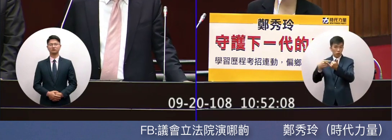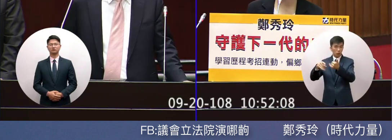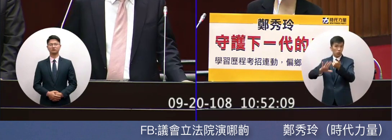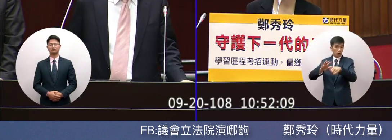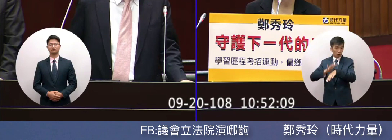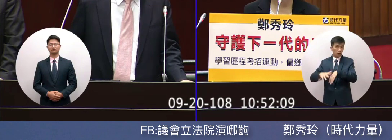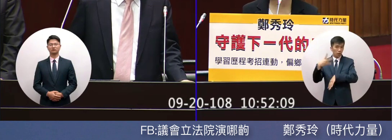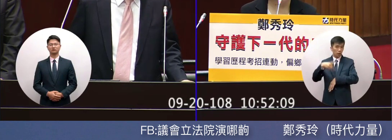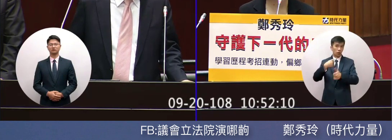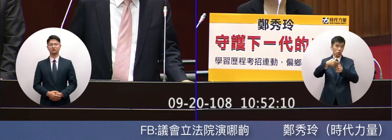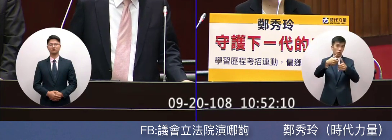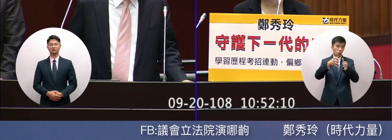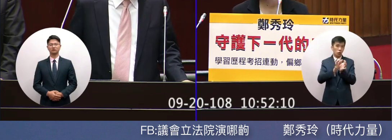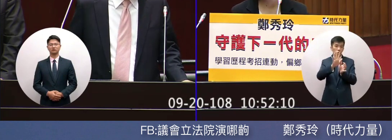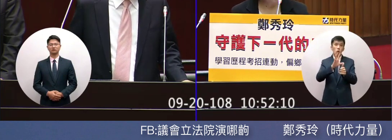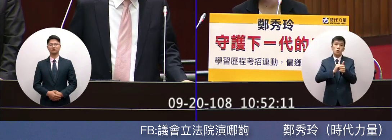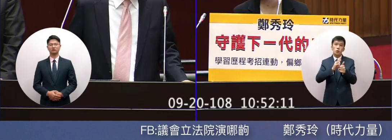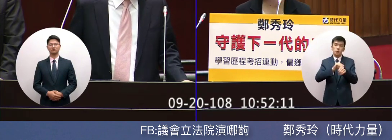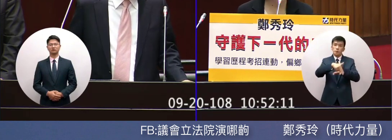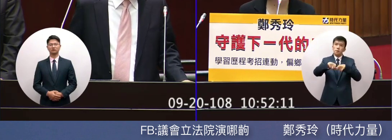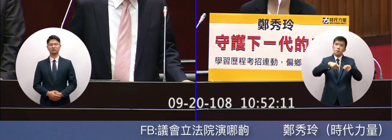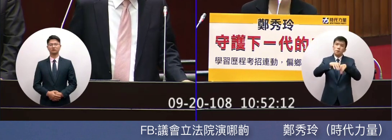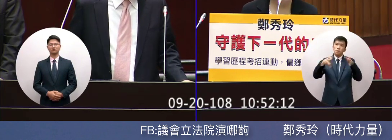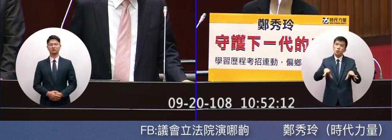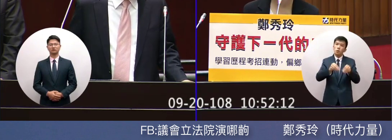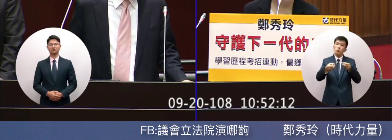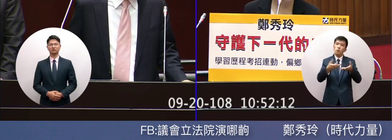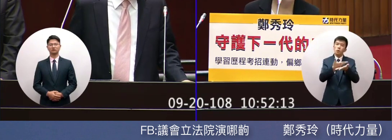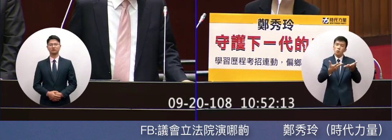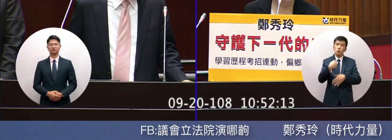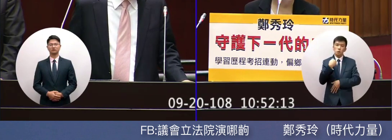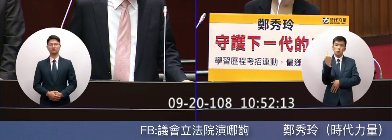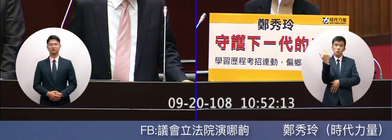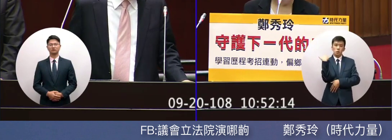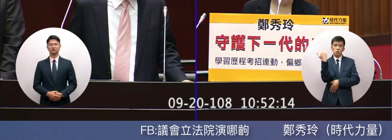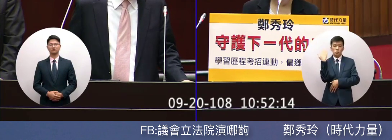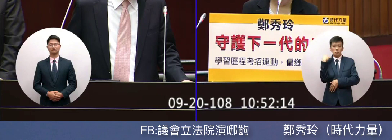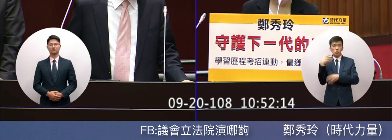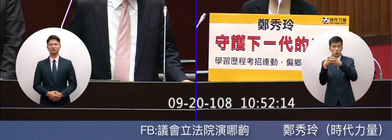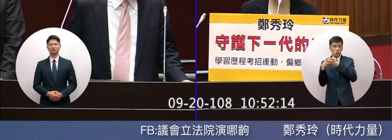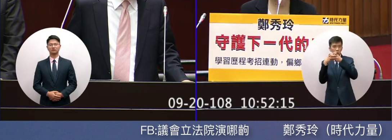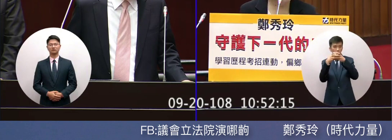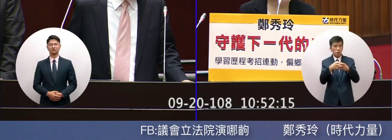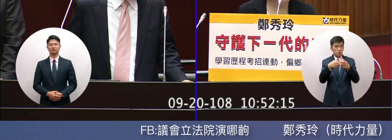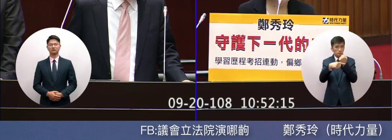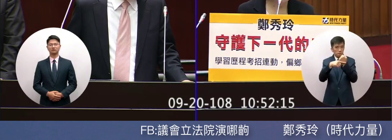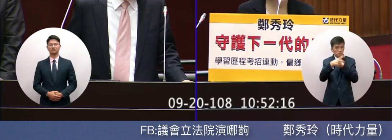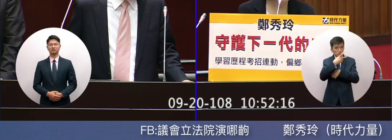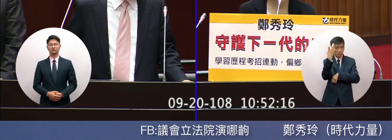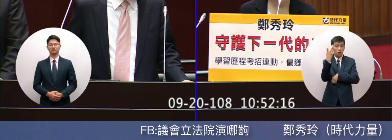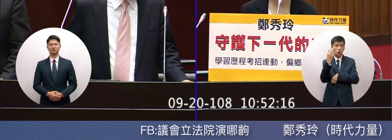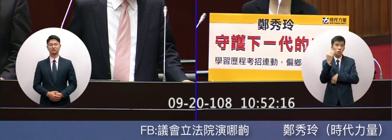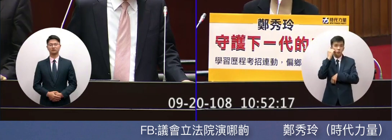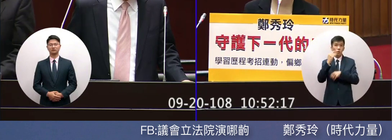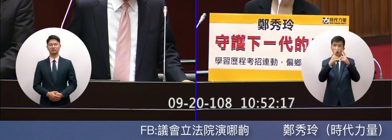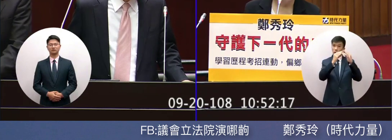划平台那我们的团队到昨天还在很认真的分析，就发现呢城乡之间呢在